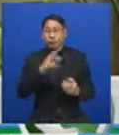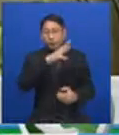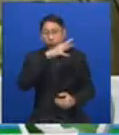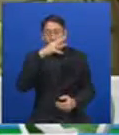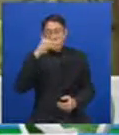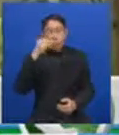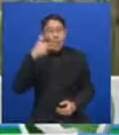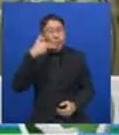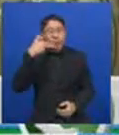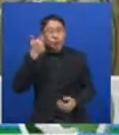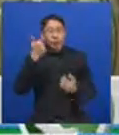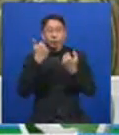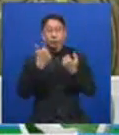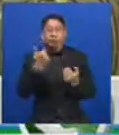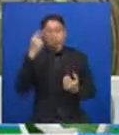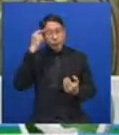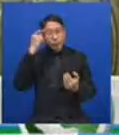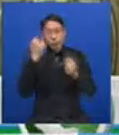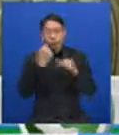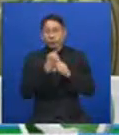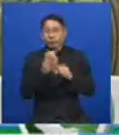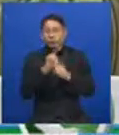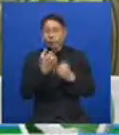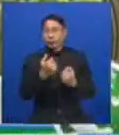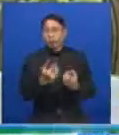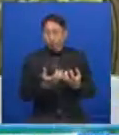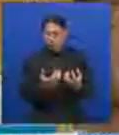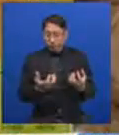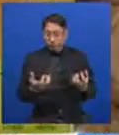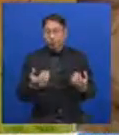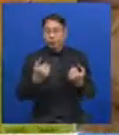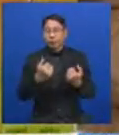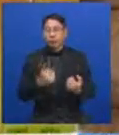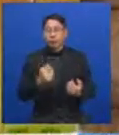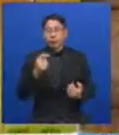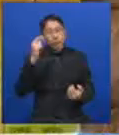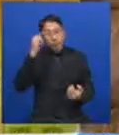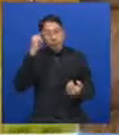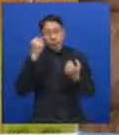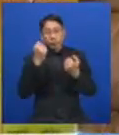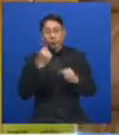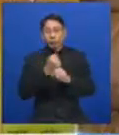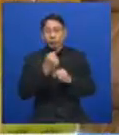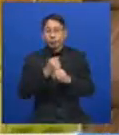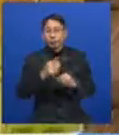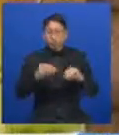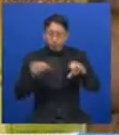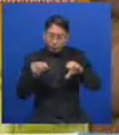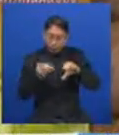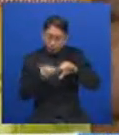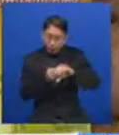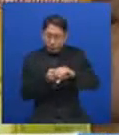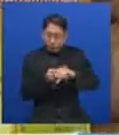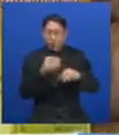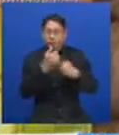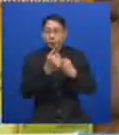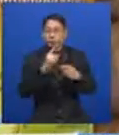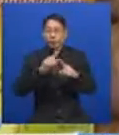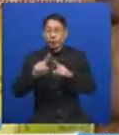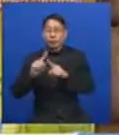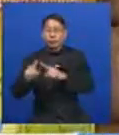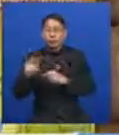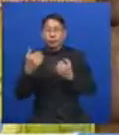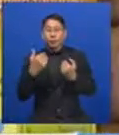อมหวานกลมกล่อมที่เป็นเอกลักษณ์ของผลิตภัณฑ์ของทองม้วนทองมณีและยังมีอีกหลายไส้ที่ได้คิดค้นสูตรใหม่ๆขึ้นม